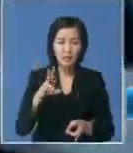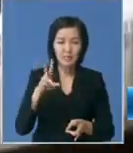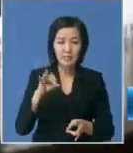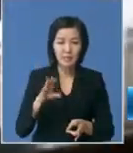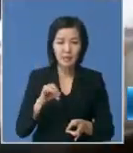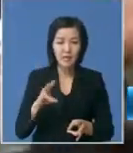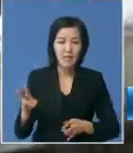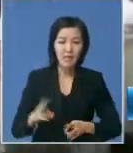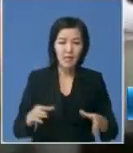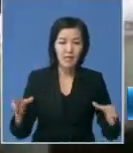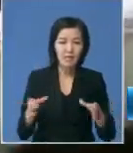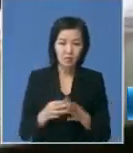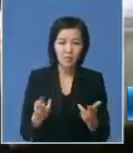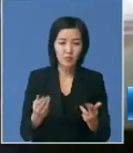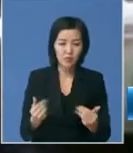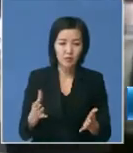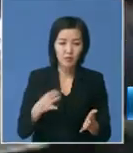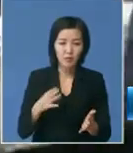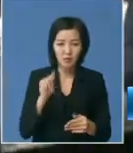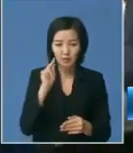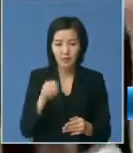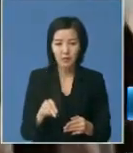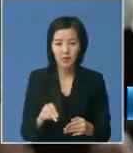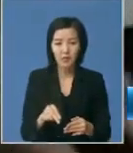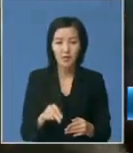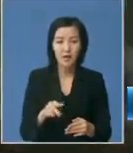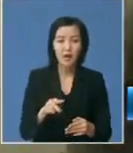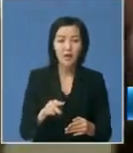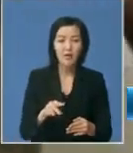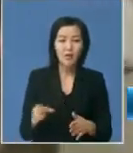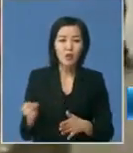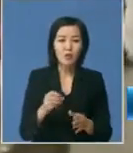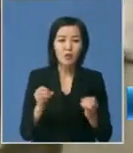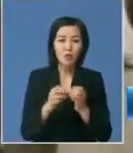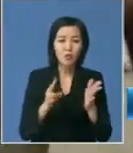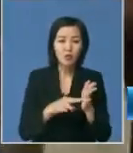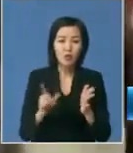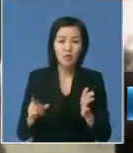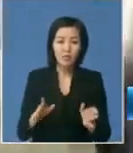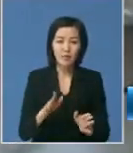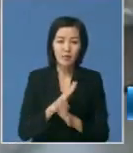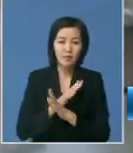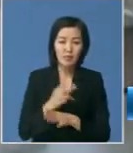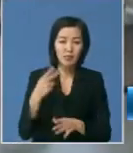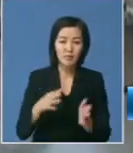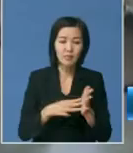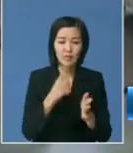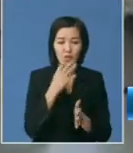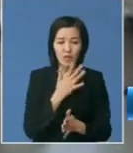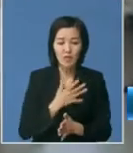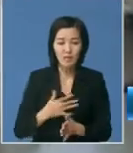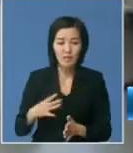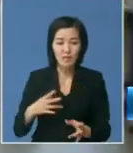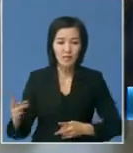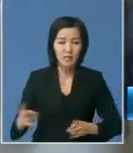алды. Соңғы деректер бойынша қаланың Эн-Нахран шағын ауданында 17 адам қаза тауып, 28-і жарақат алған. Содырлар